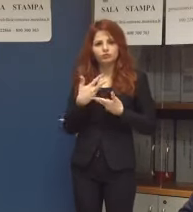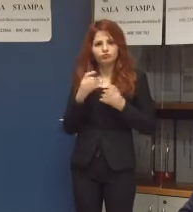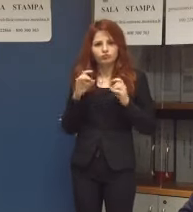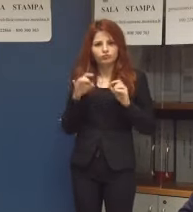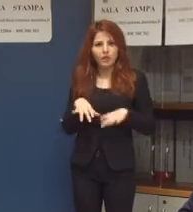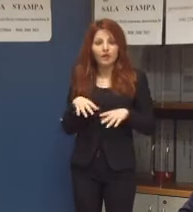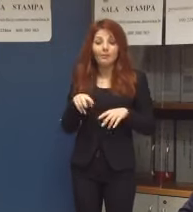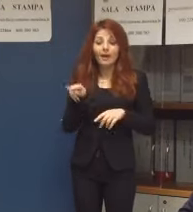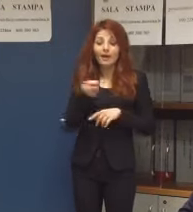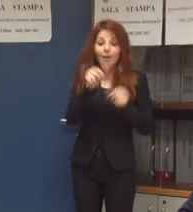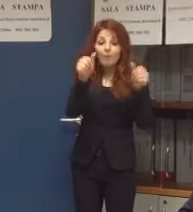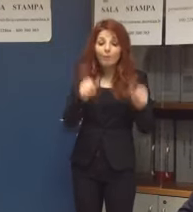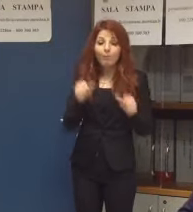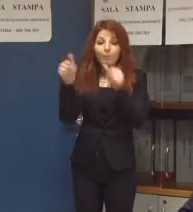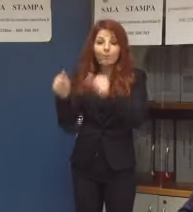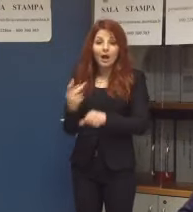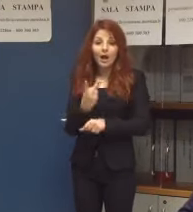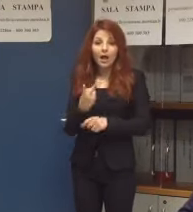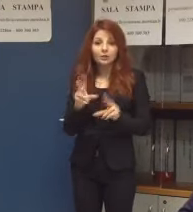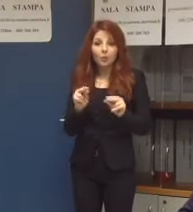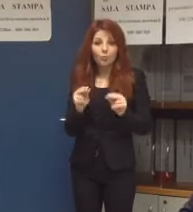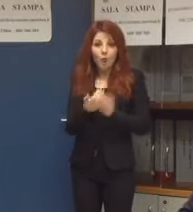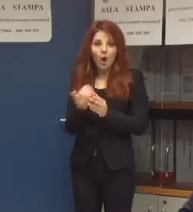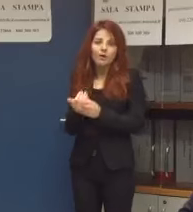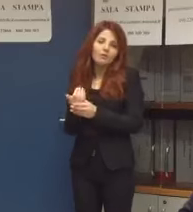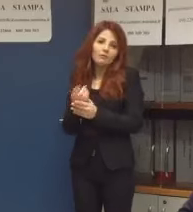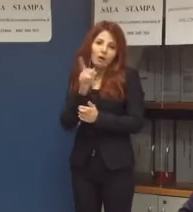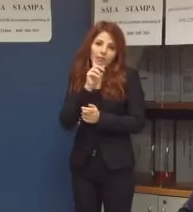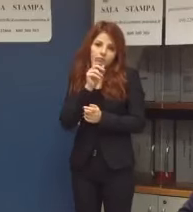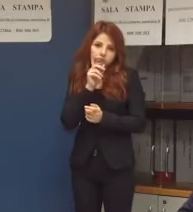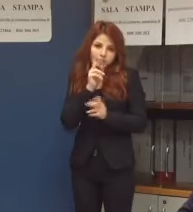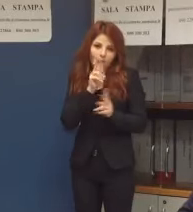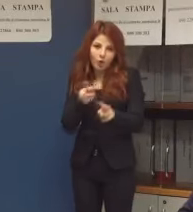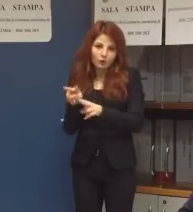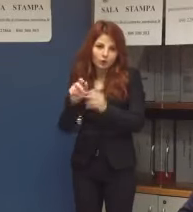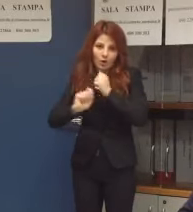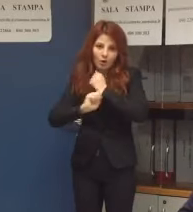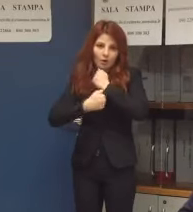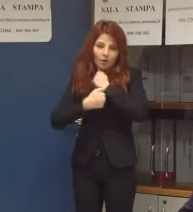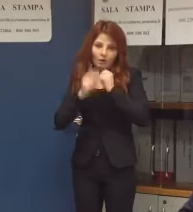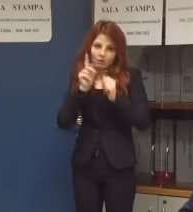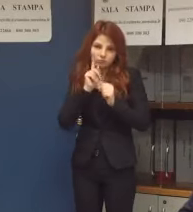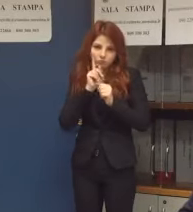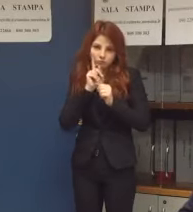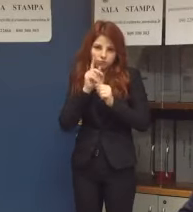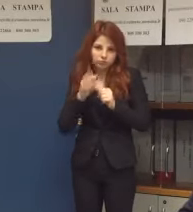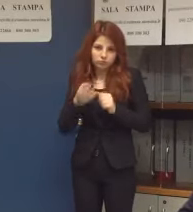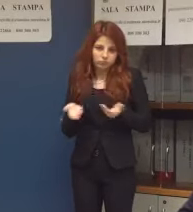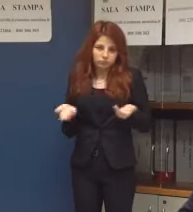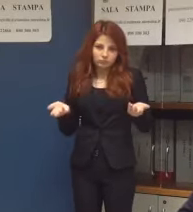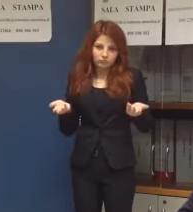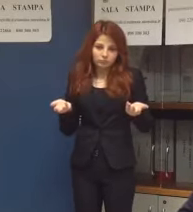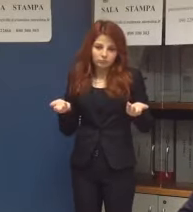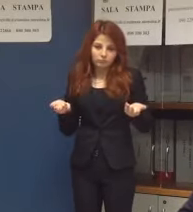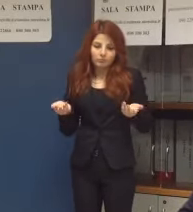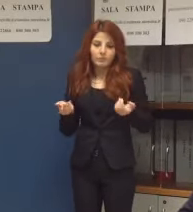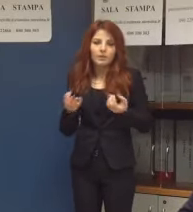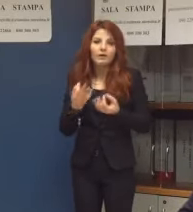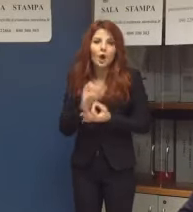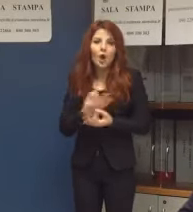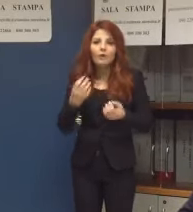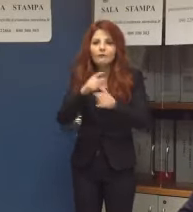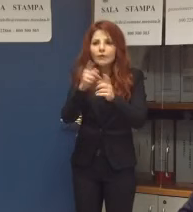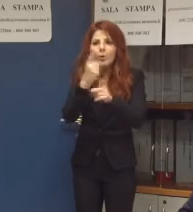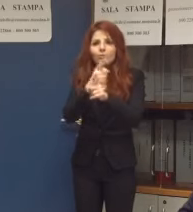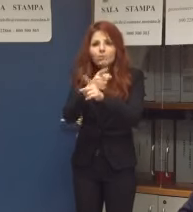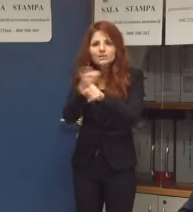saranno molto rigidi e rigorosi, ma come è giusto che sia, perché se c'è una situazione di necessità noi ci siamo, siamo presenti,